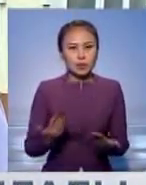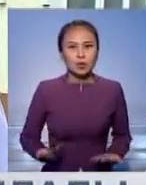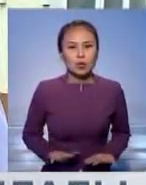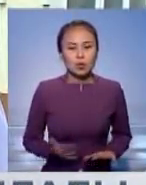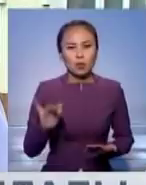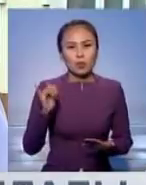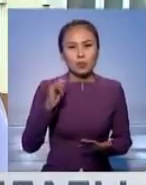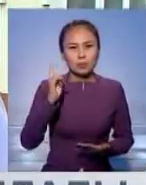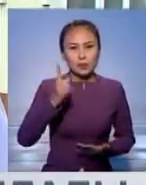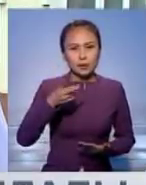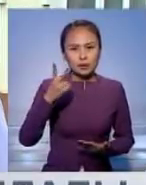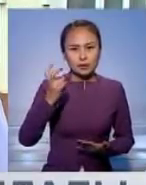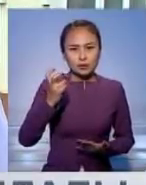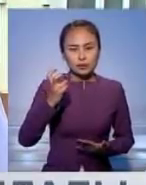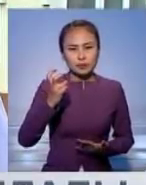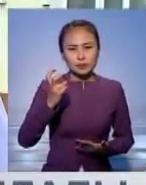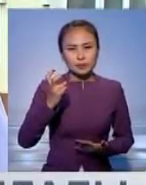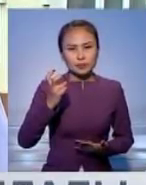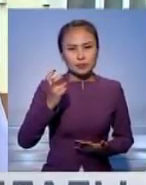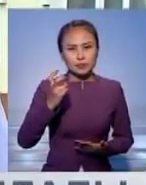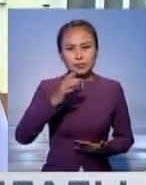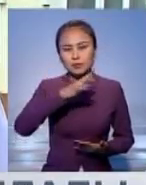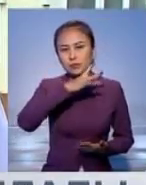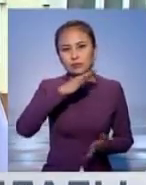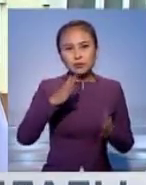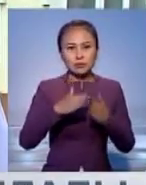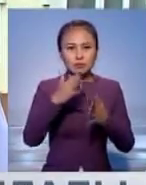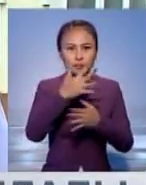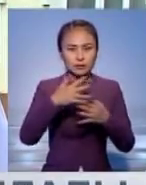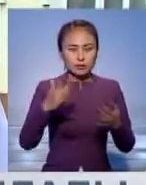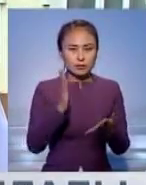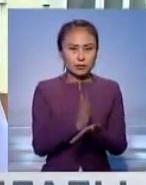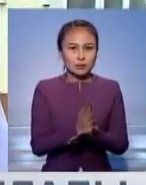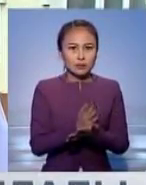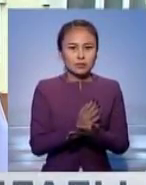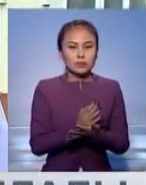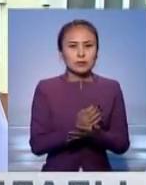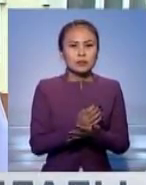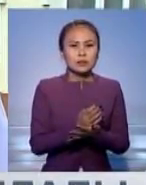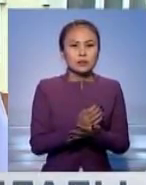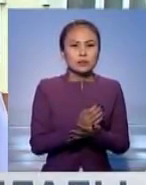бойынша 1200 ондай көп қабатты тұрғын үй бар.